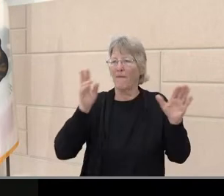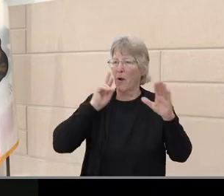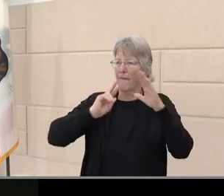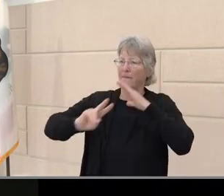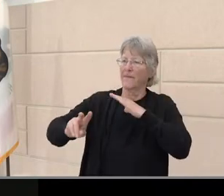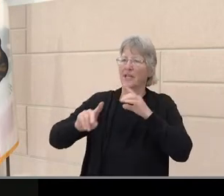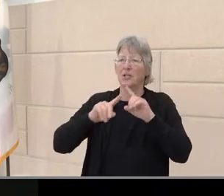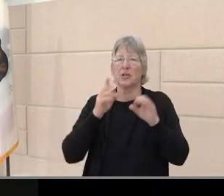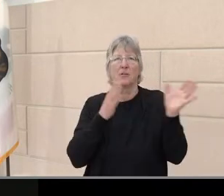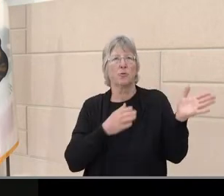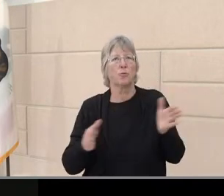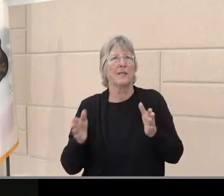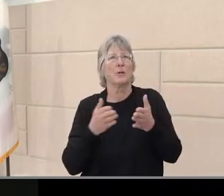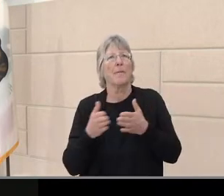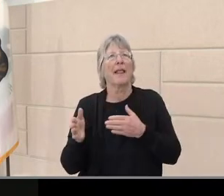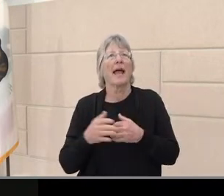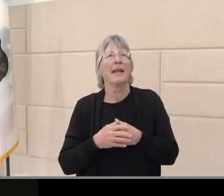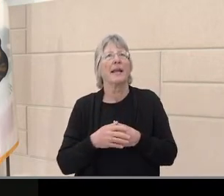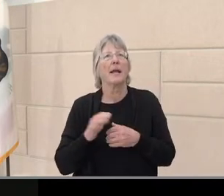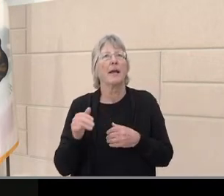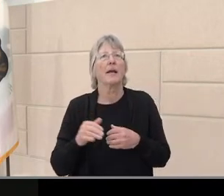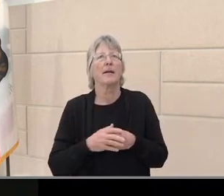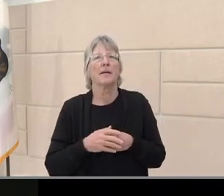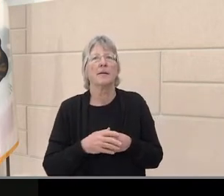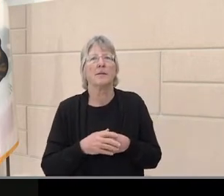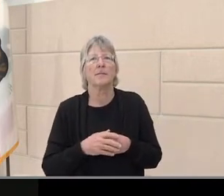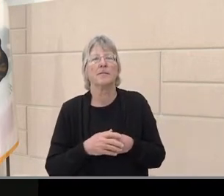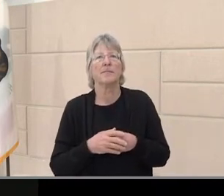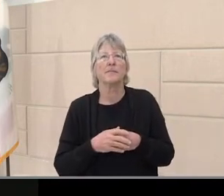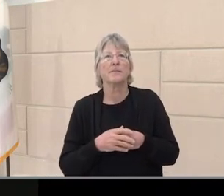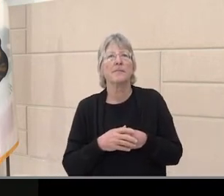ចក្ខុវិស័យជាទូទៅ